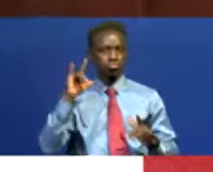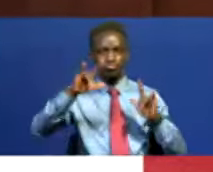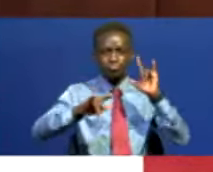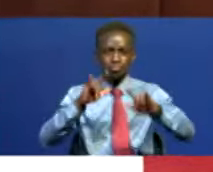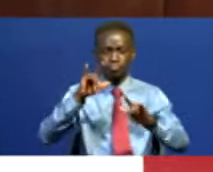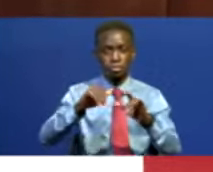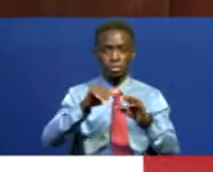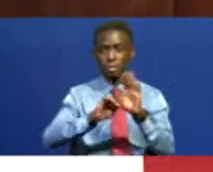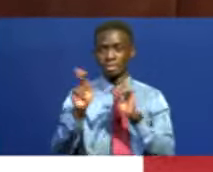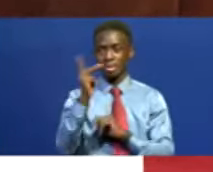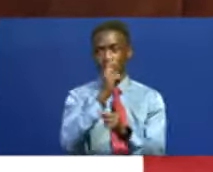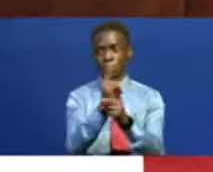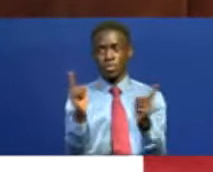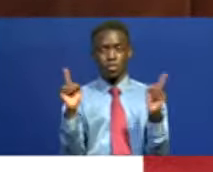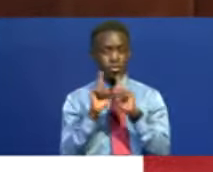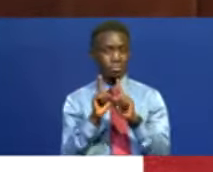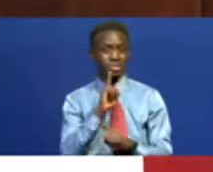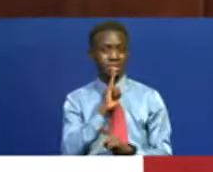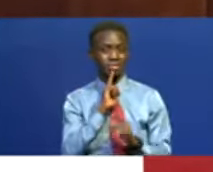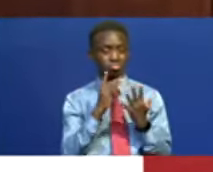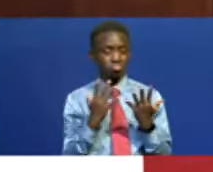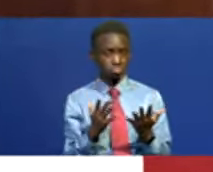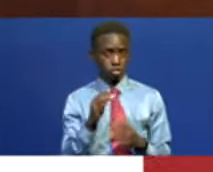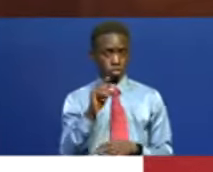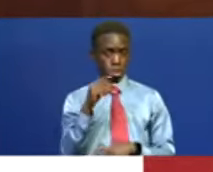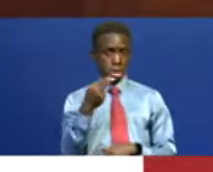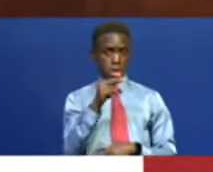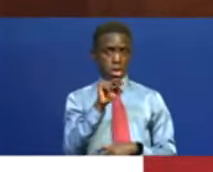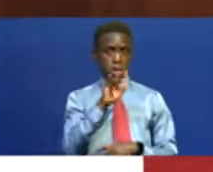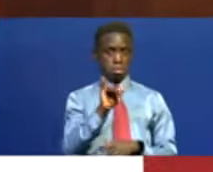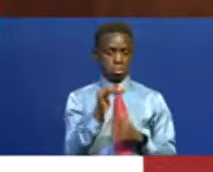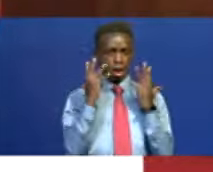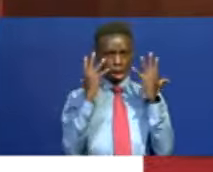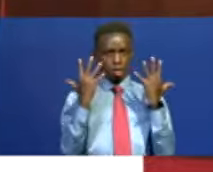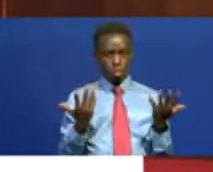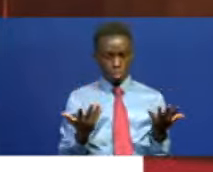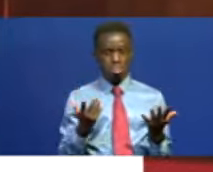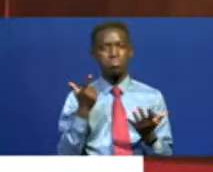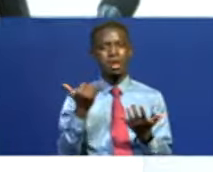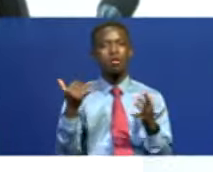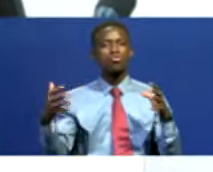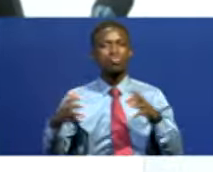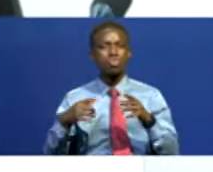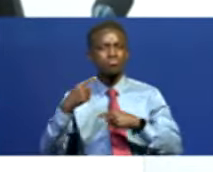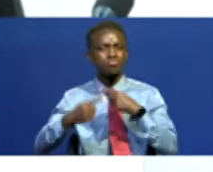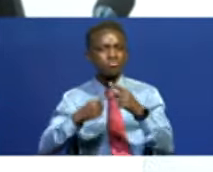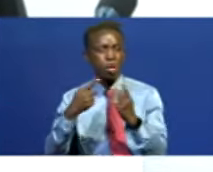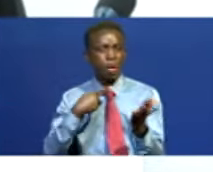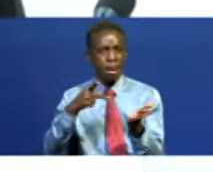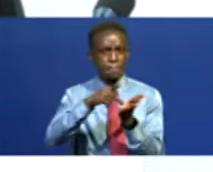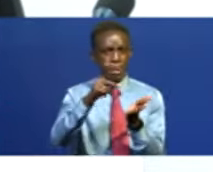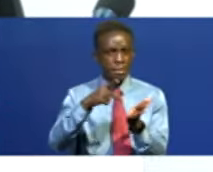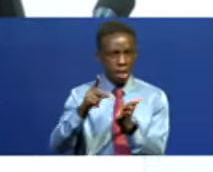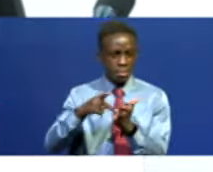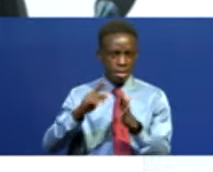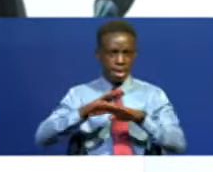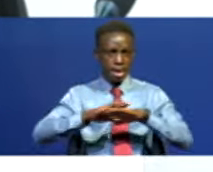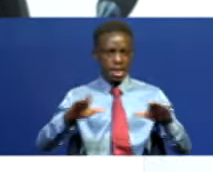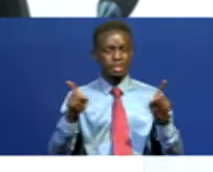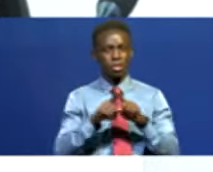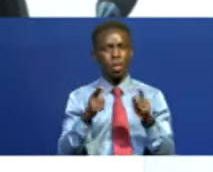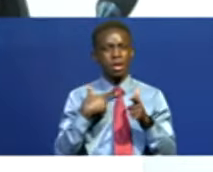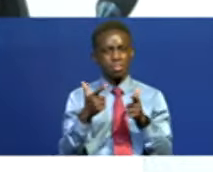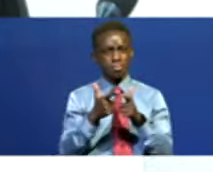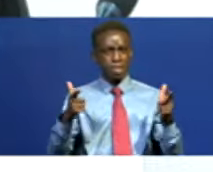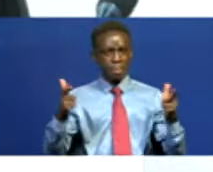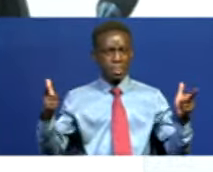kwamba halmashauri hiyo inashughulikia swala la ununuzi na ufidiaji wa ardhi za upanuzi wa viwanja hivyo